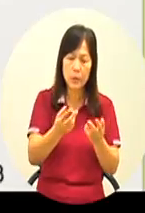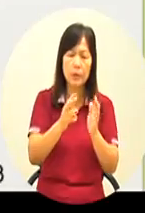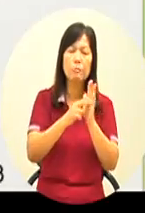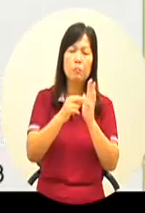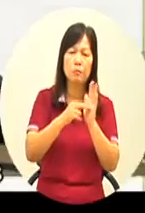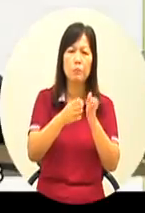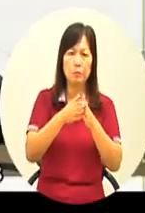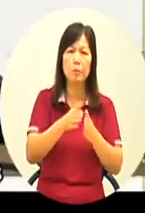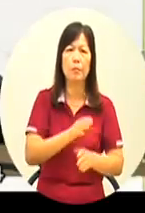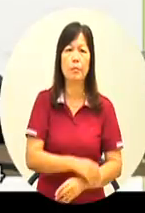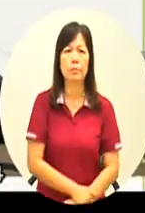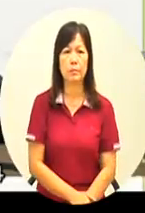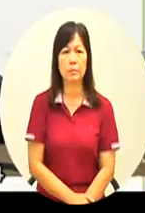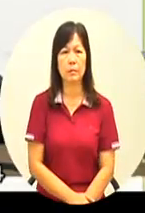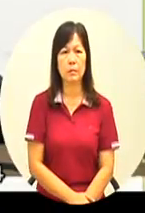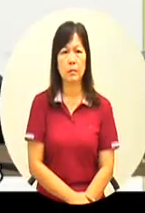下，